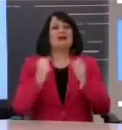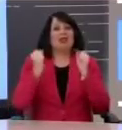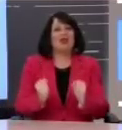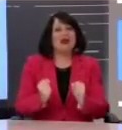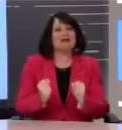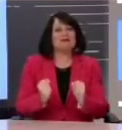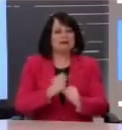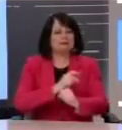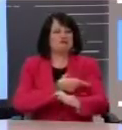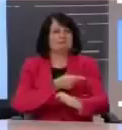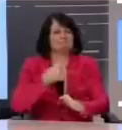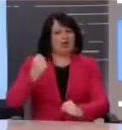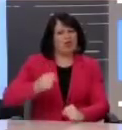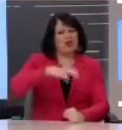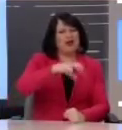γεωστρατηγικά της πλεονεκτήματα.